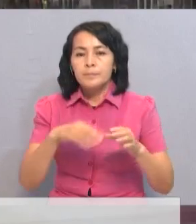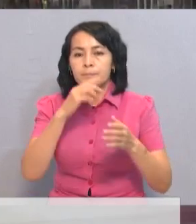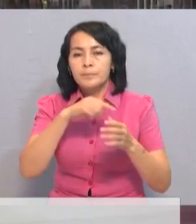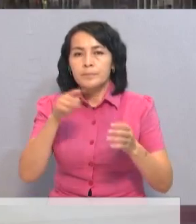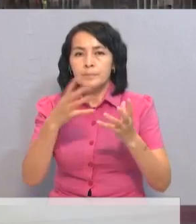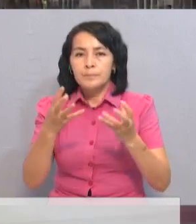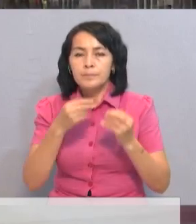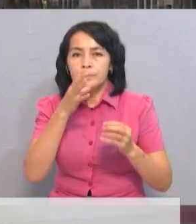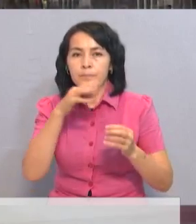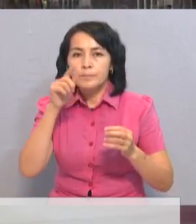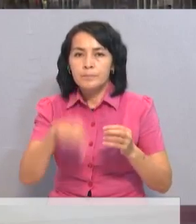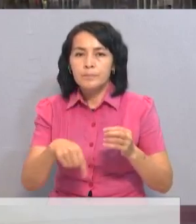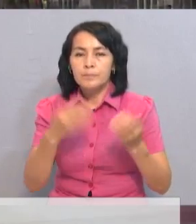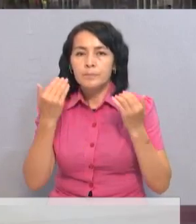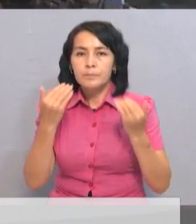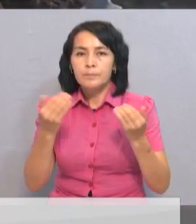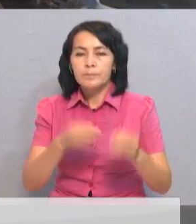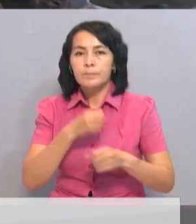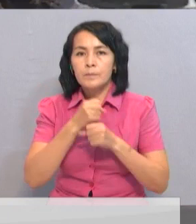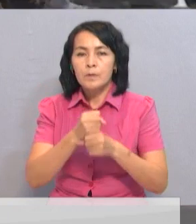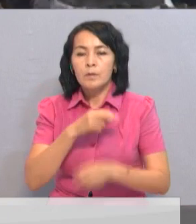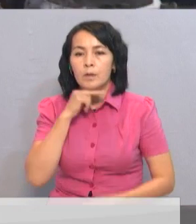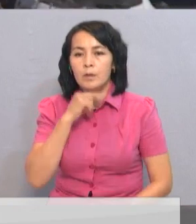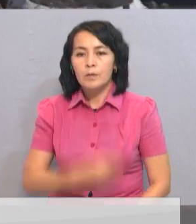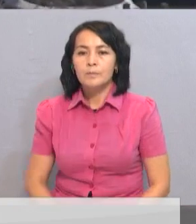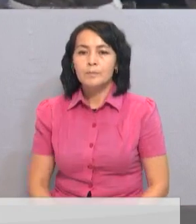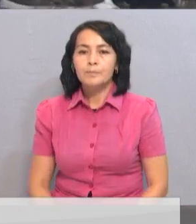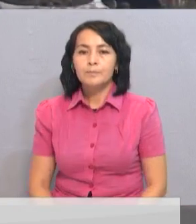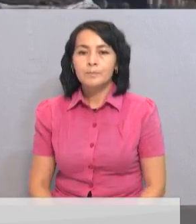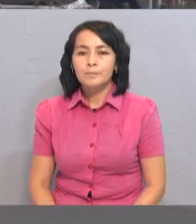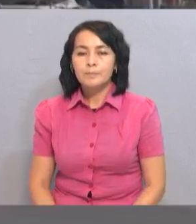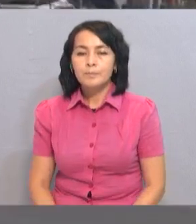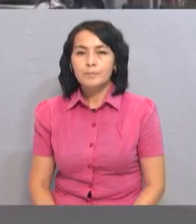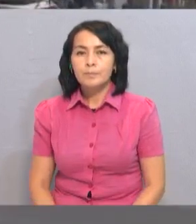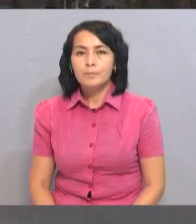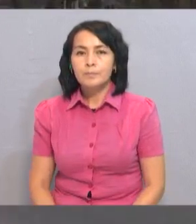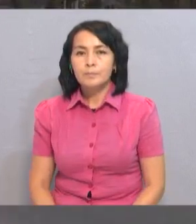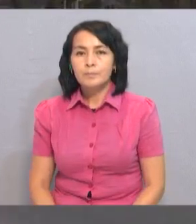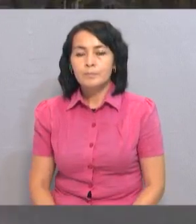легализации транспортных средств находятся на строгом контроле. Оружан Жаринбаев, Алмаз Данабекулы, новости.